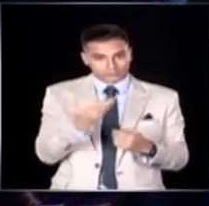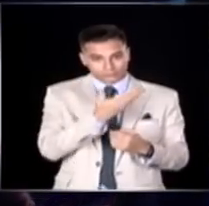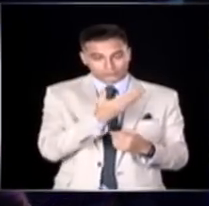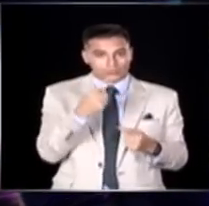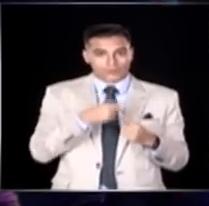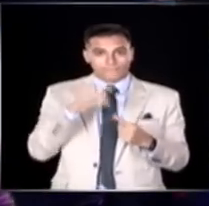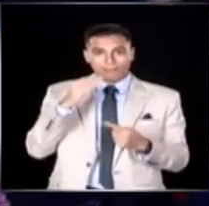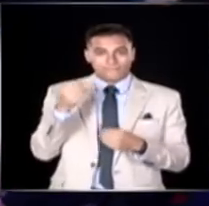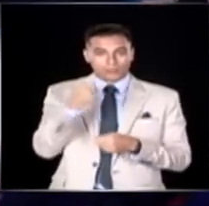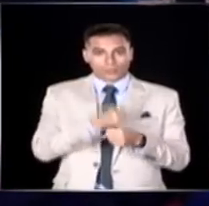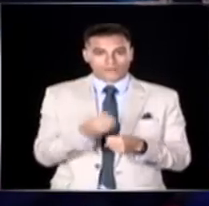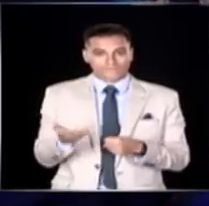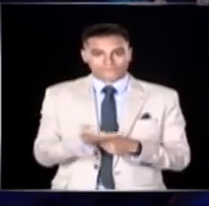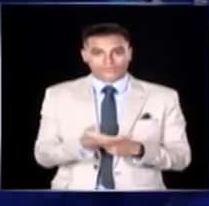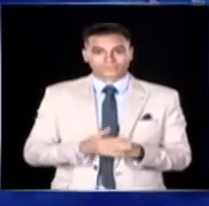اتفضل مكاني.